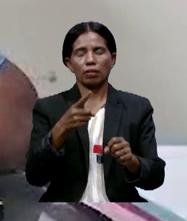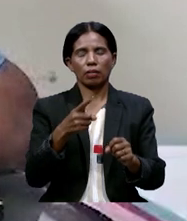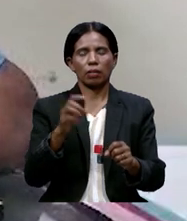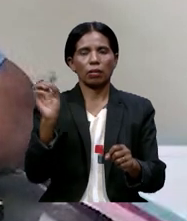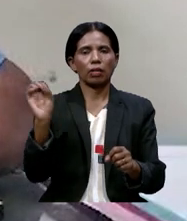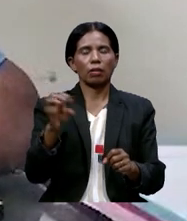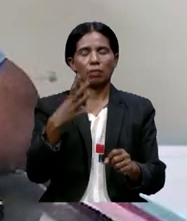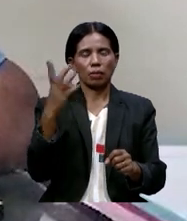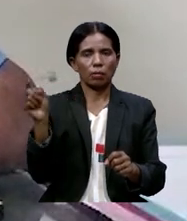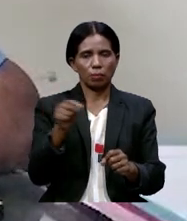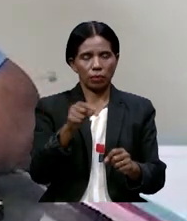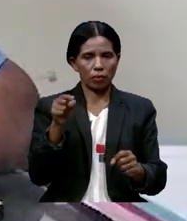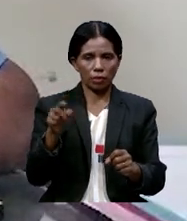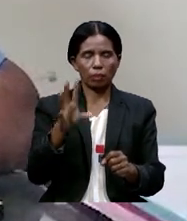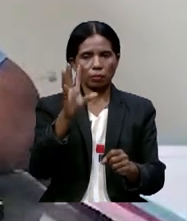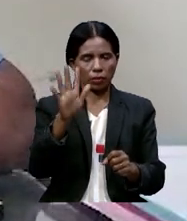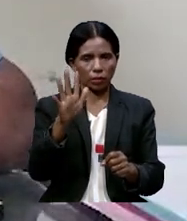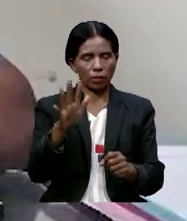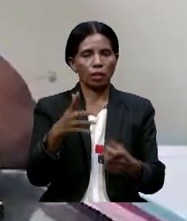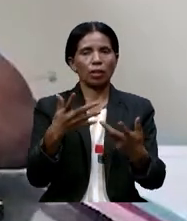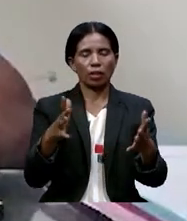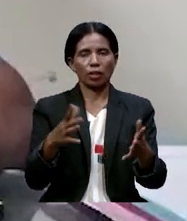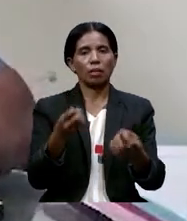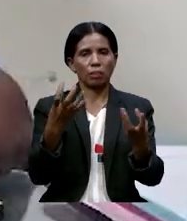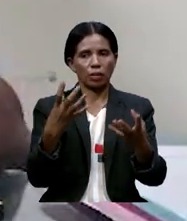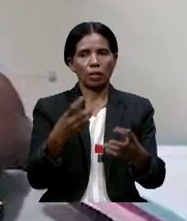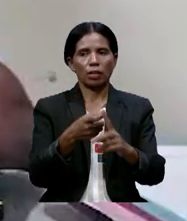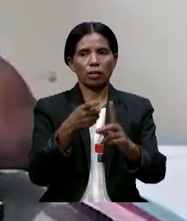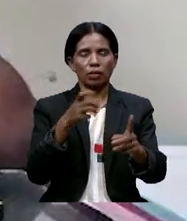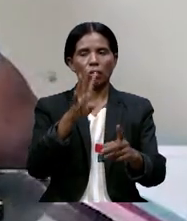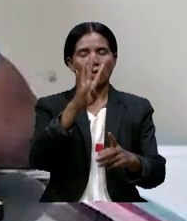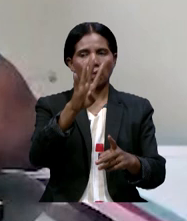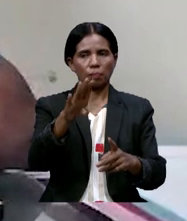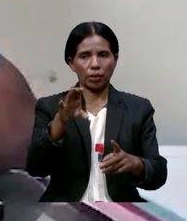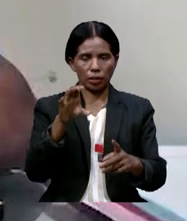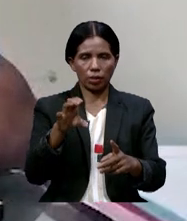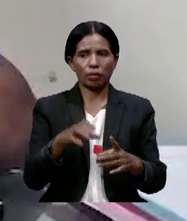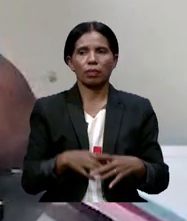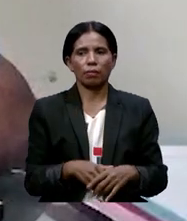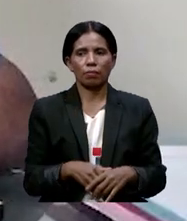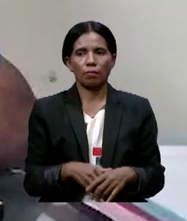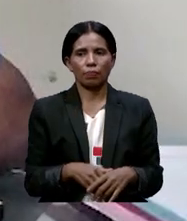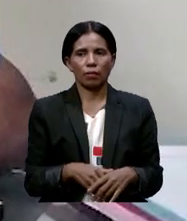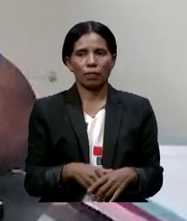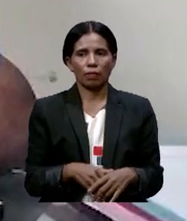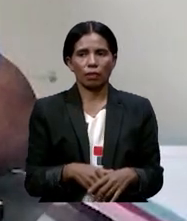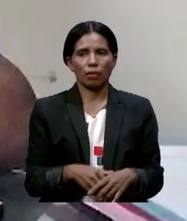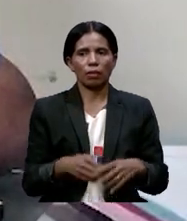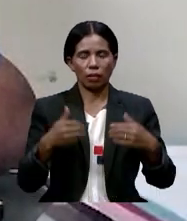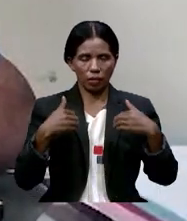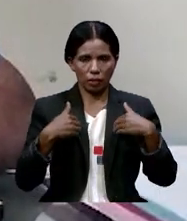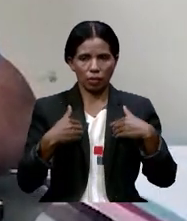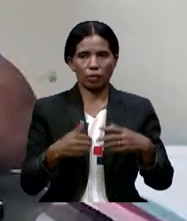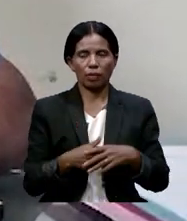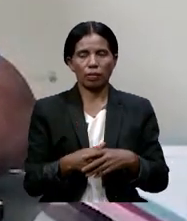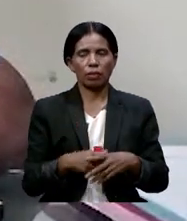anse ne maklaya mai be barak iha usi 400 ne ne iha uto